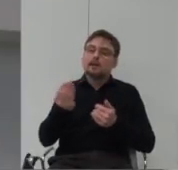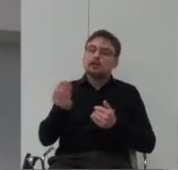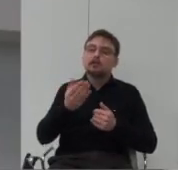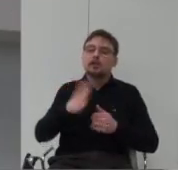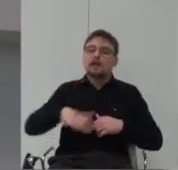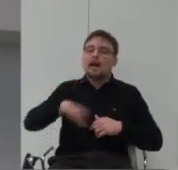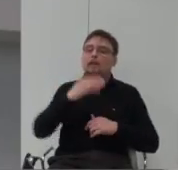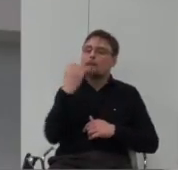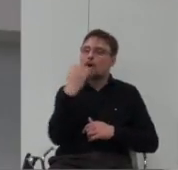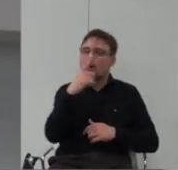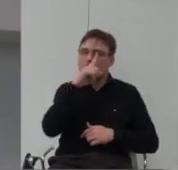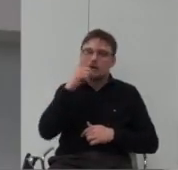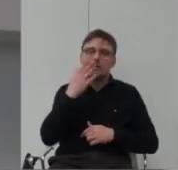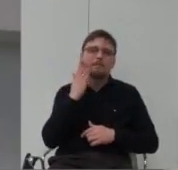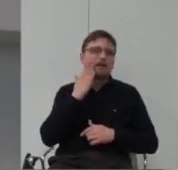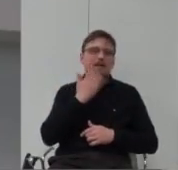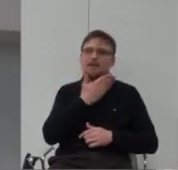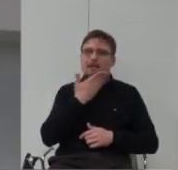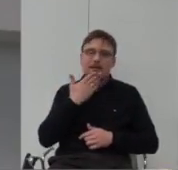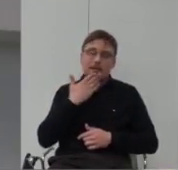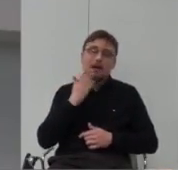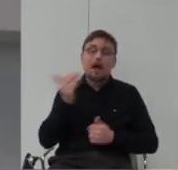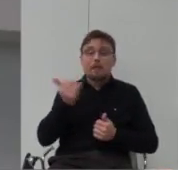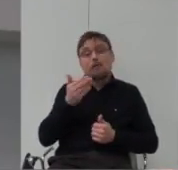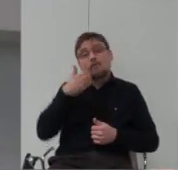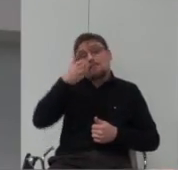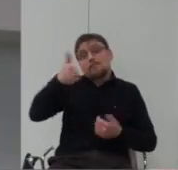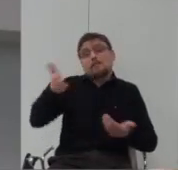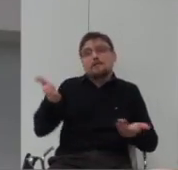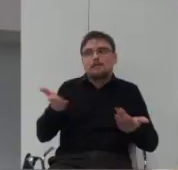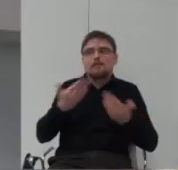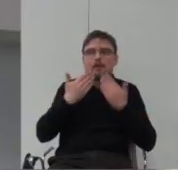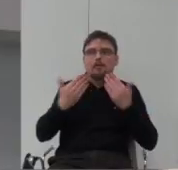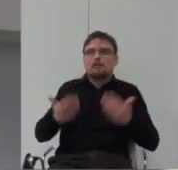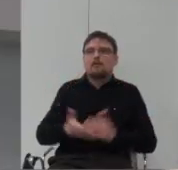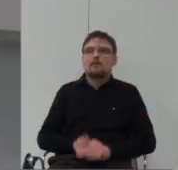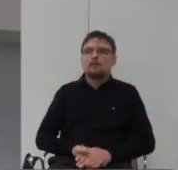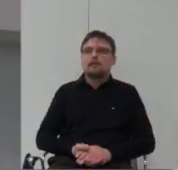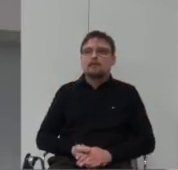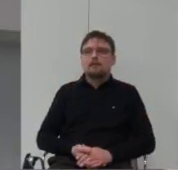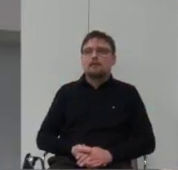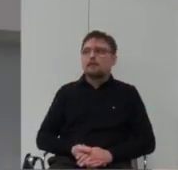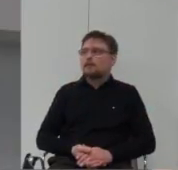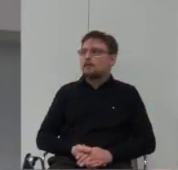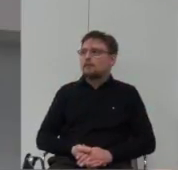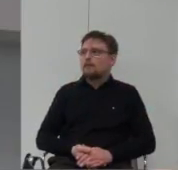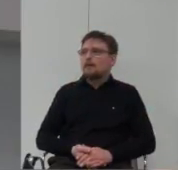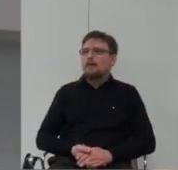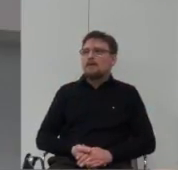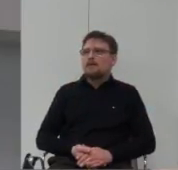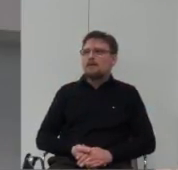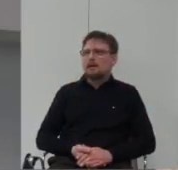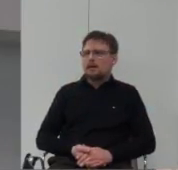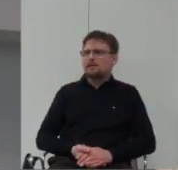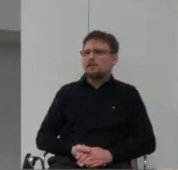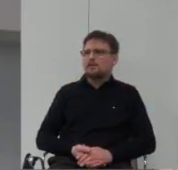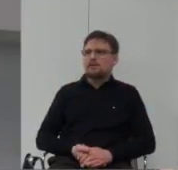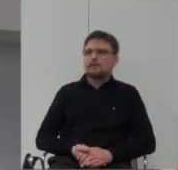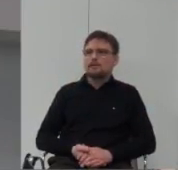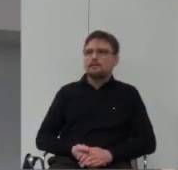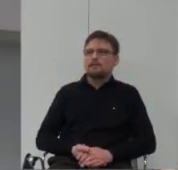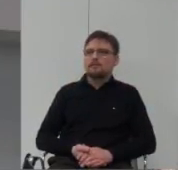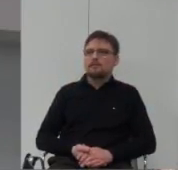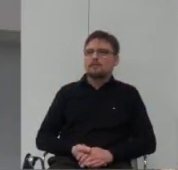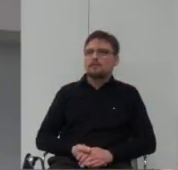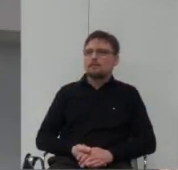w takich miejscach i no jeszcze może nie na morzu, bo to dalsza perspektywa, ale być może to jest też przed nami.